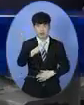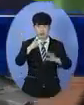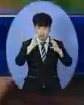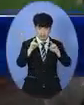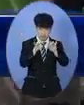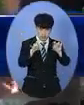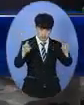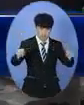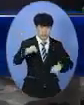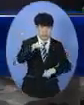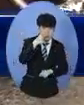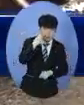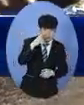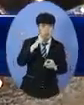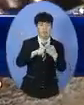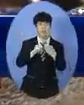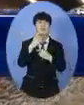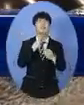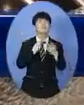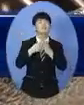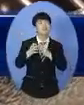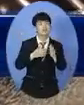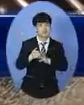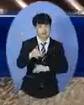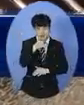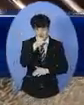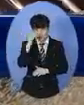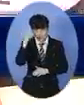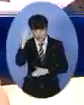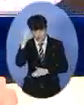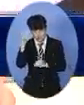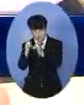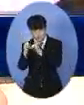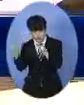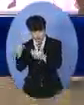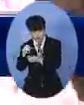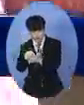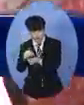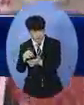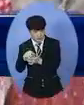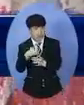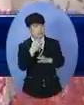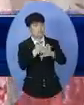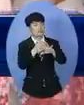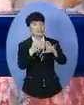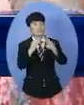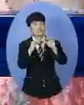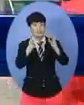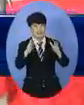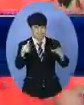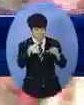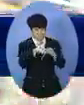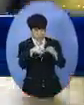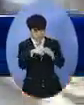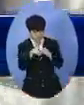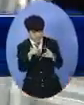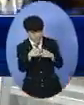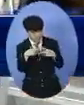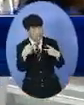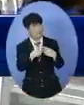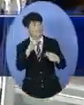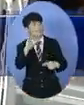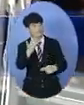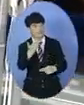함께 국가별 음식 체험 등이 마련돼 한국인에게는 세계 각국의 문화 체험을 통해 각 나라의 문화를 이해하고 공감하는